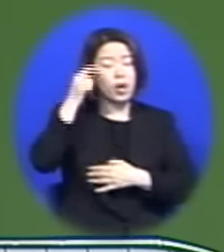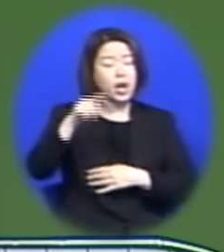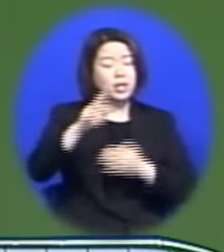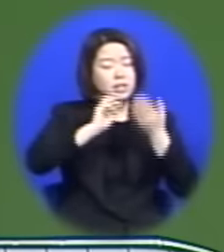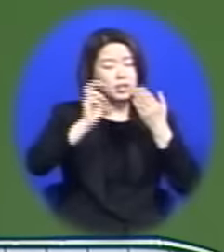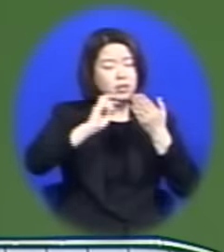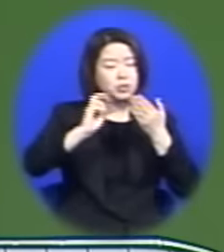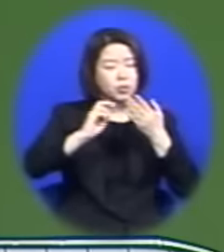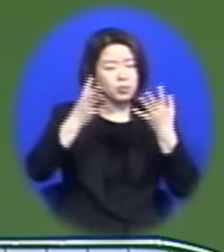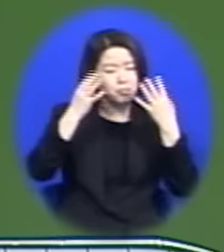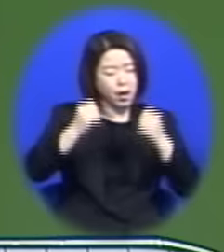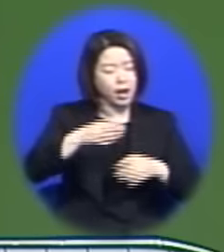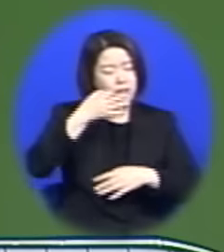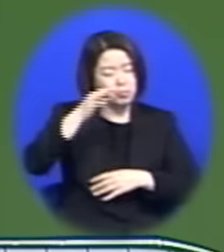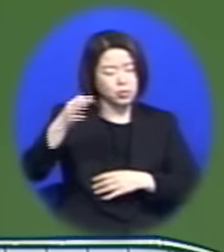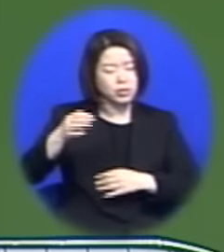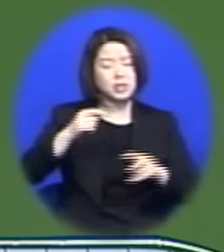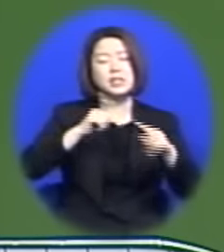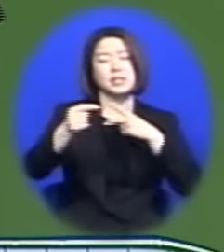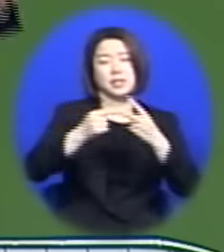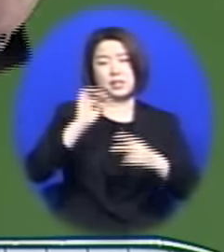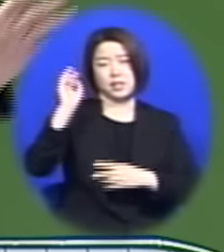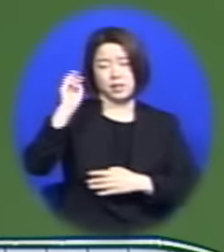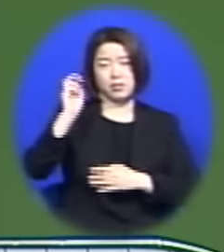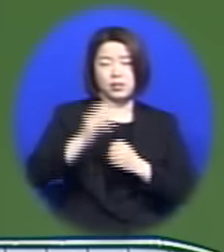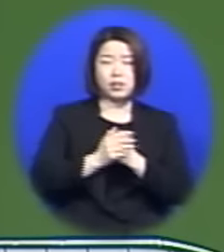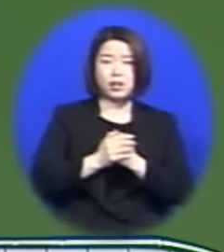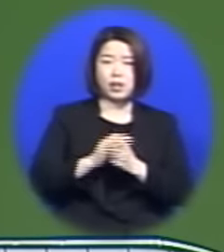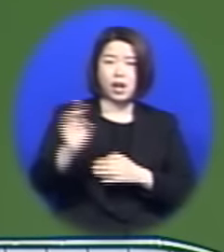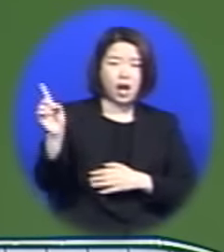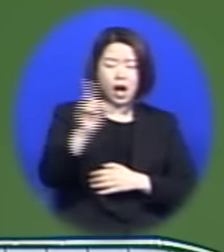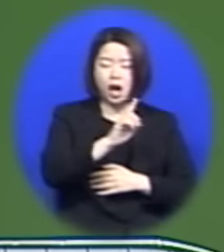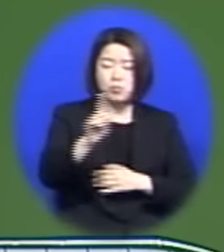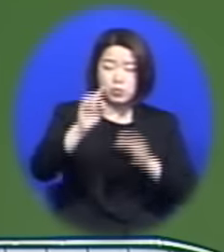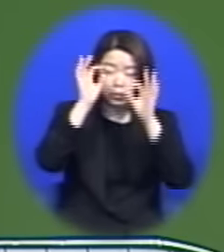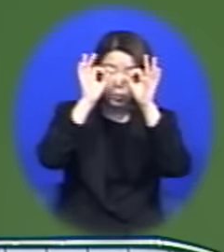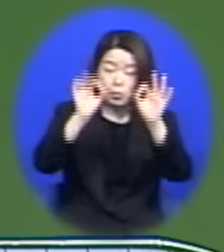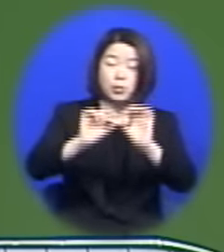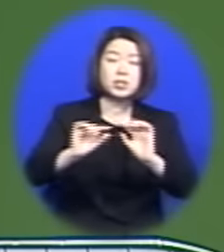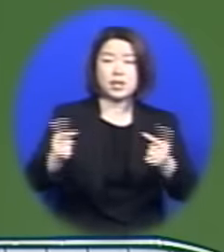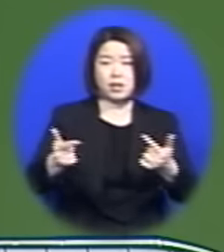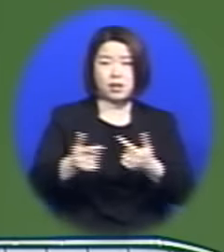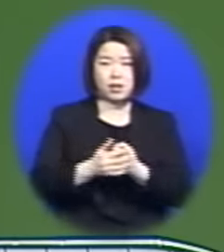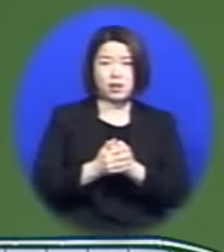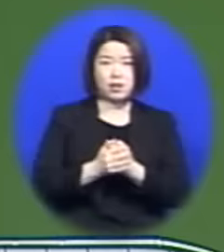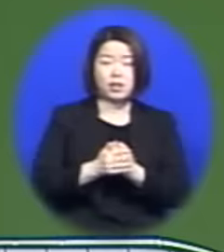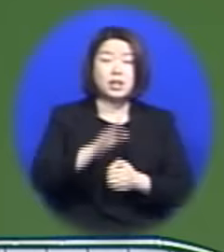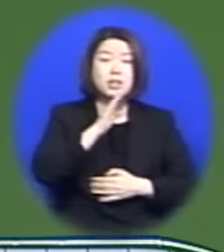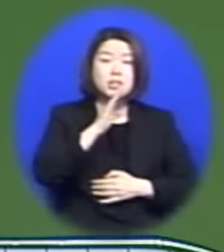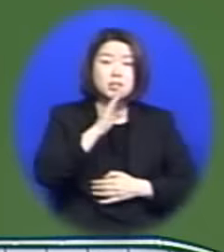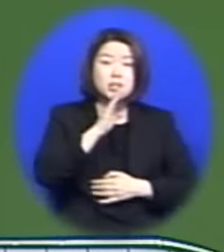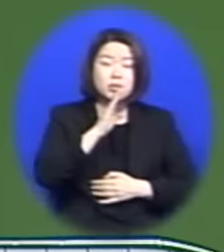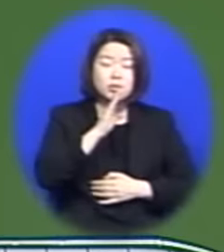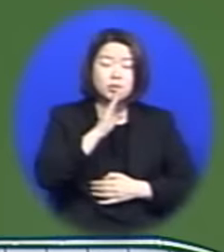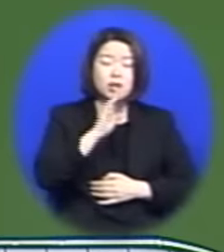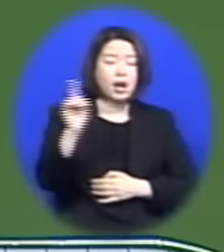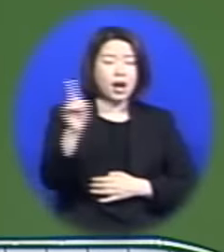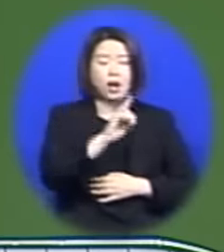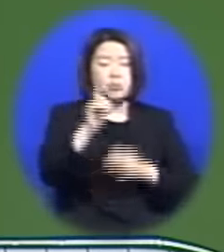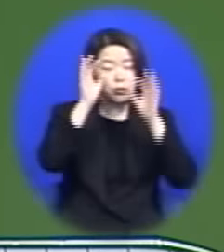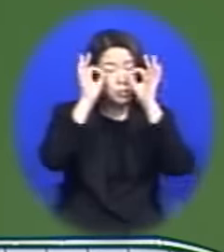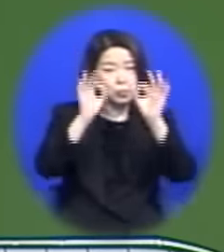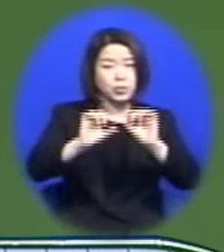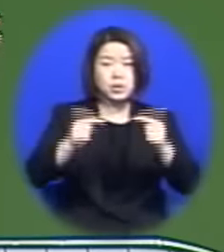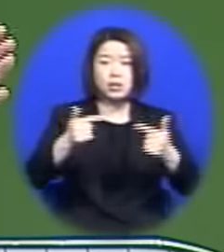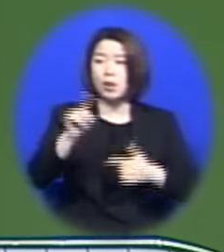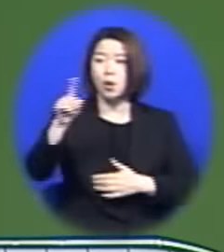그렇게 불렀는지 이해할 것 같아요 아무것도 안 보이니까 아무것도 실제로 진짜 아무것도 안 보이니까